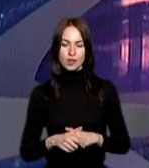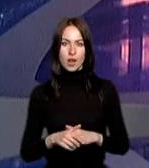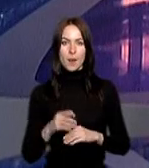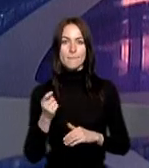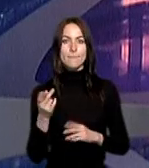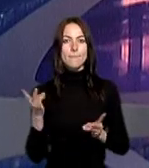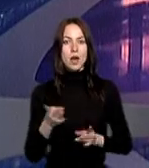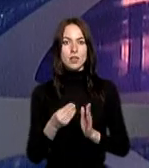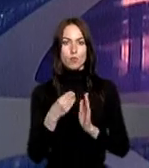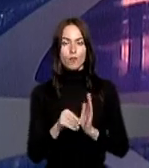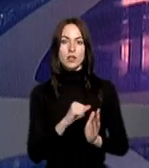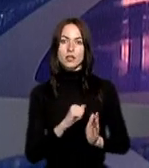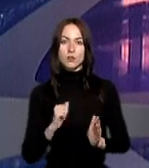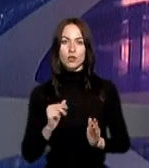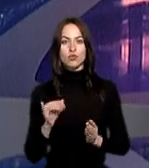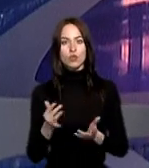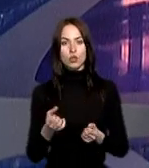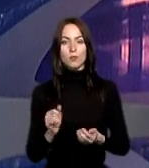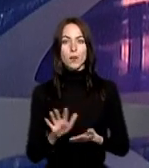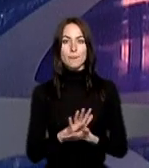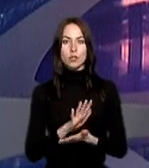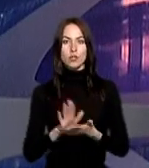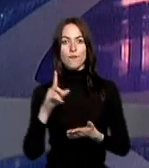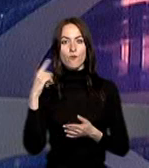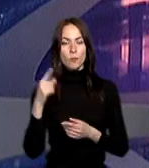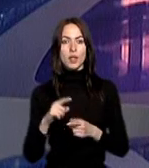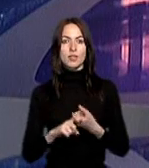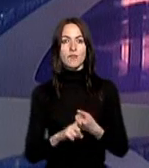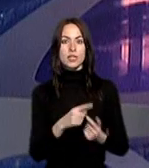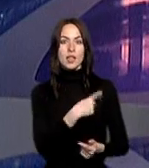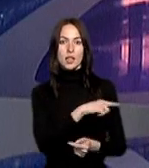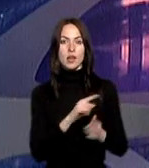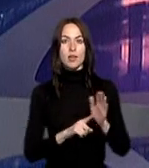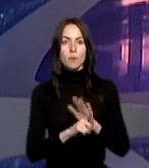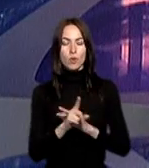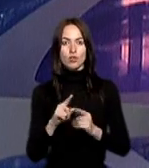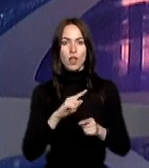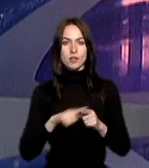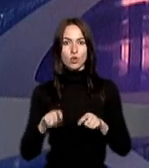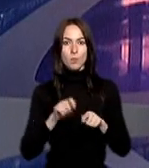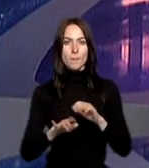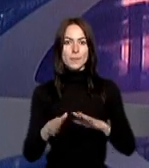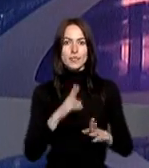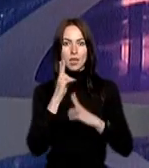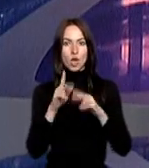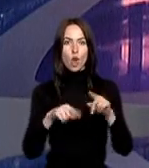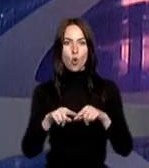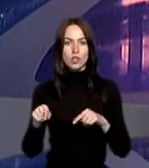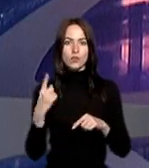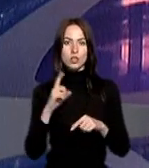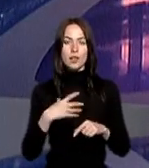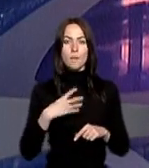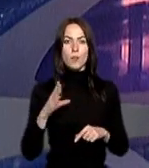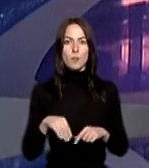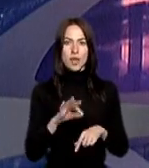Мали купувати самостійно чи отримати безкоштовно. В обласній інфекційній лікарні почали експертну перевірку після скарг родичів одного із